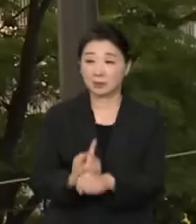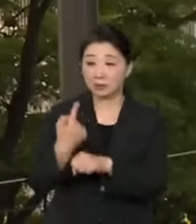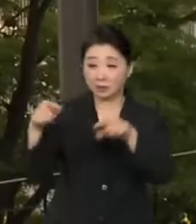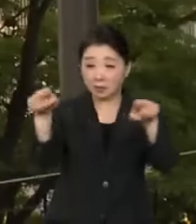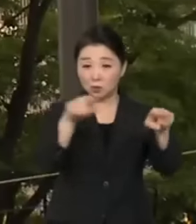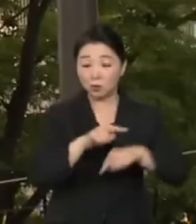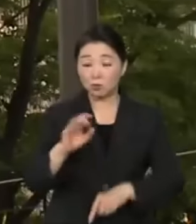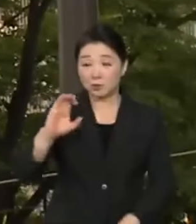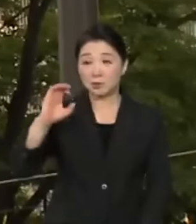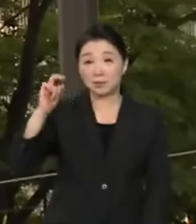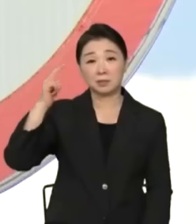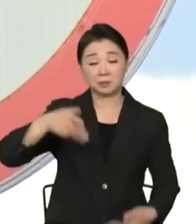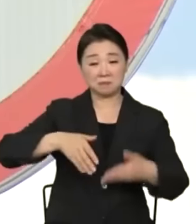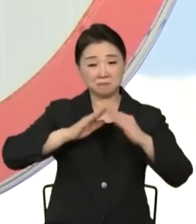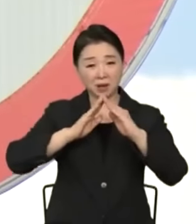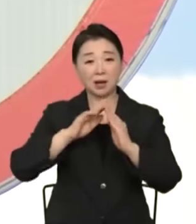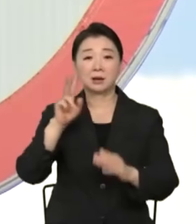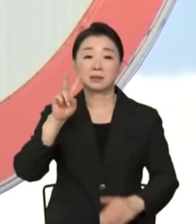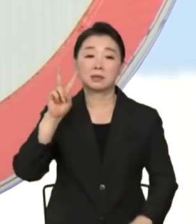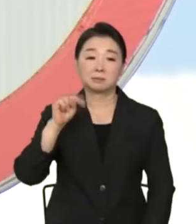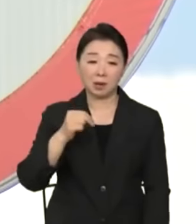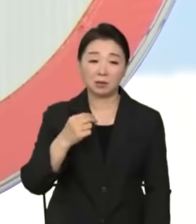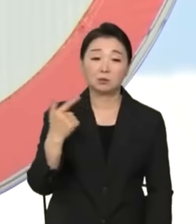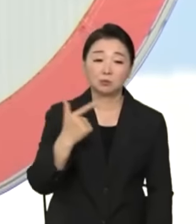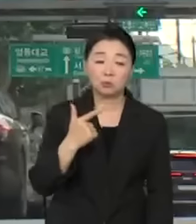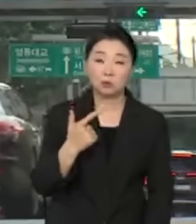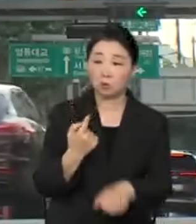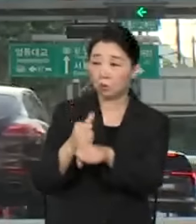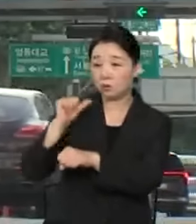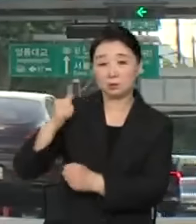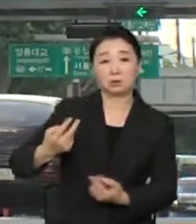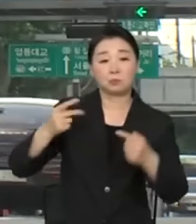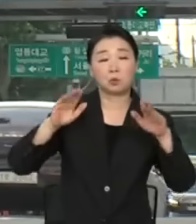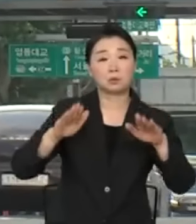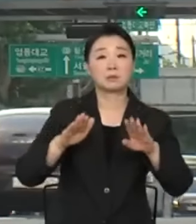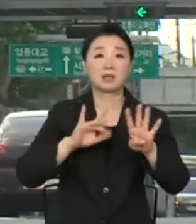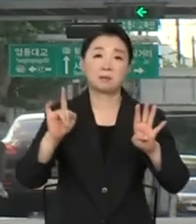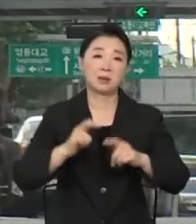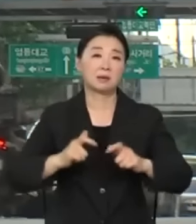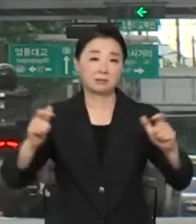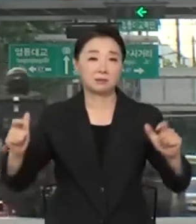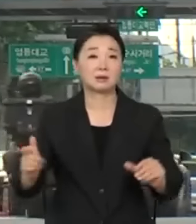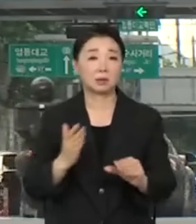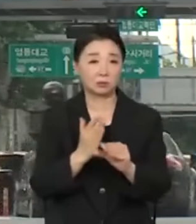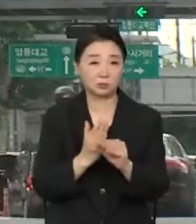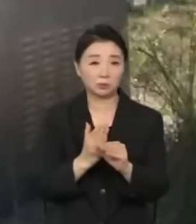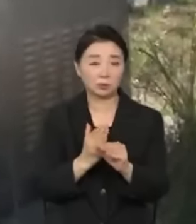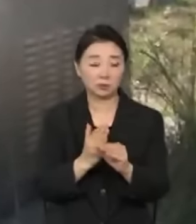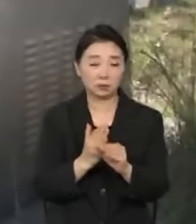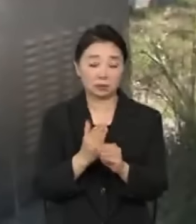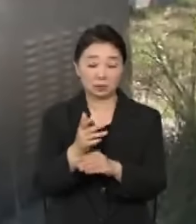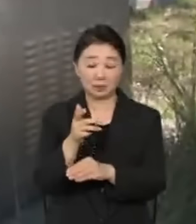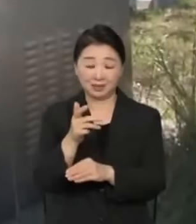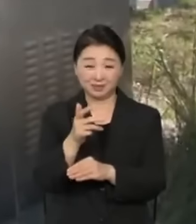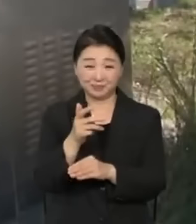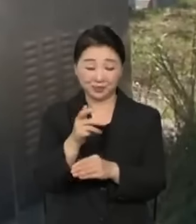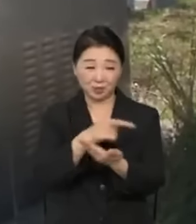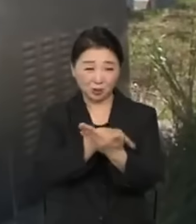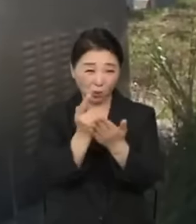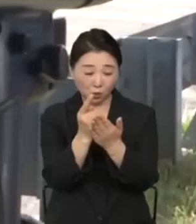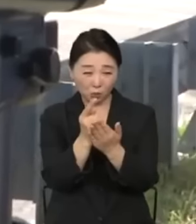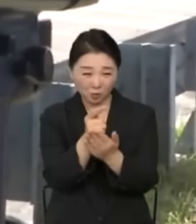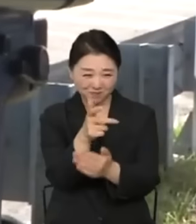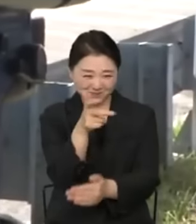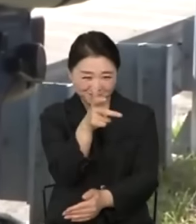설치된 CCTV는 2만 6천여 대입니다. 5년 전에 비해 3배로 많아졌습니다. 단속용 CCTV가 빠르게